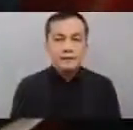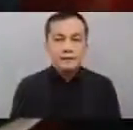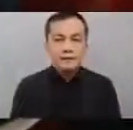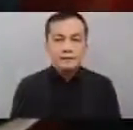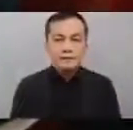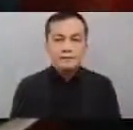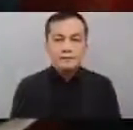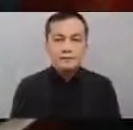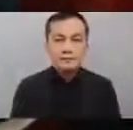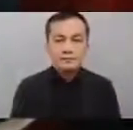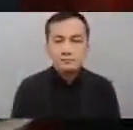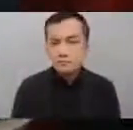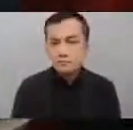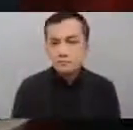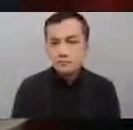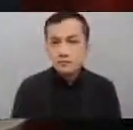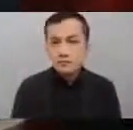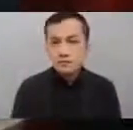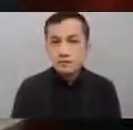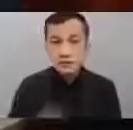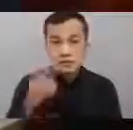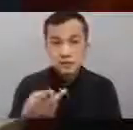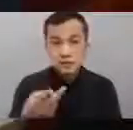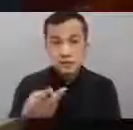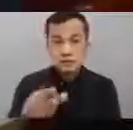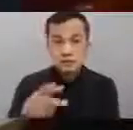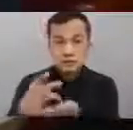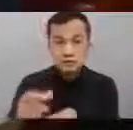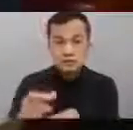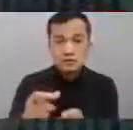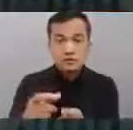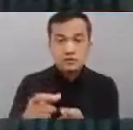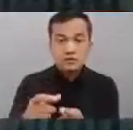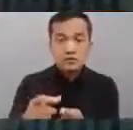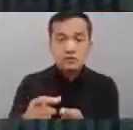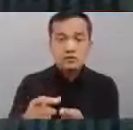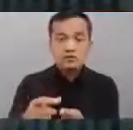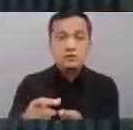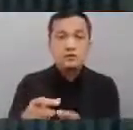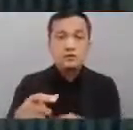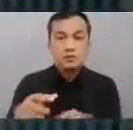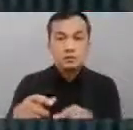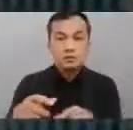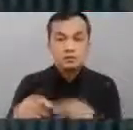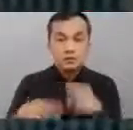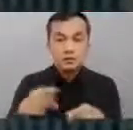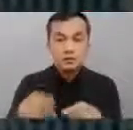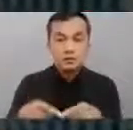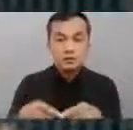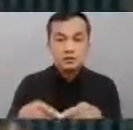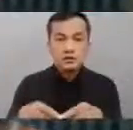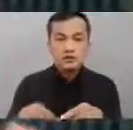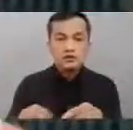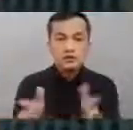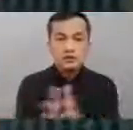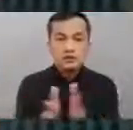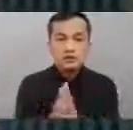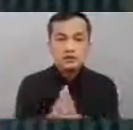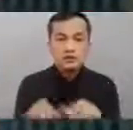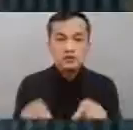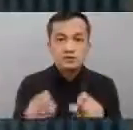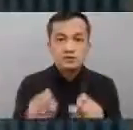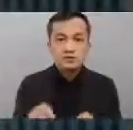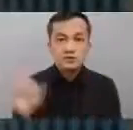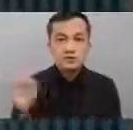bilang dagdag proteksyon kontra sa COVID-19, lalo na sa kanyang paghahanap buhay. Kasi po marami kaming nakakasalamuang tao dito sa